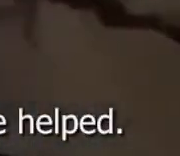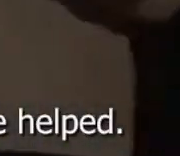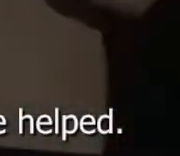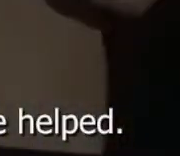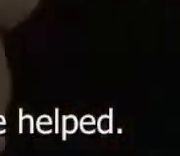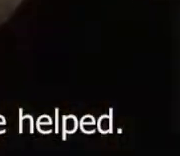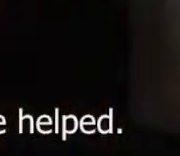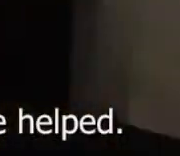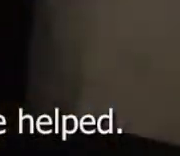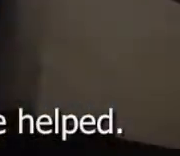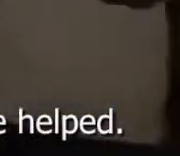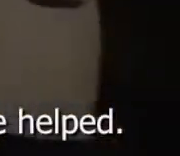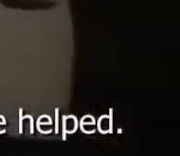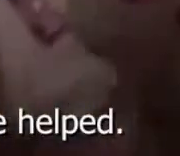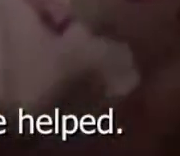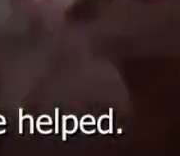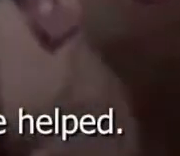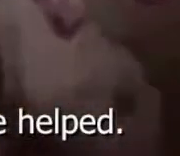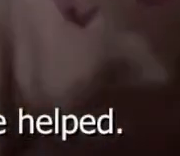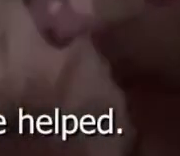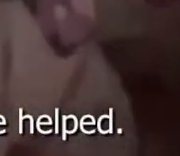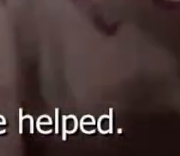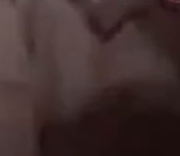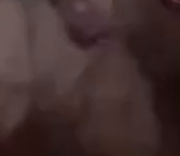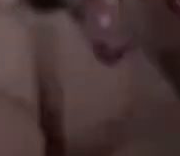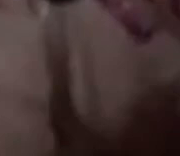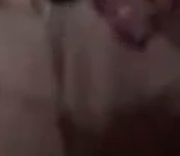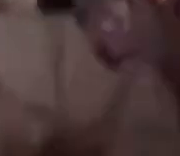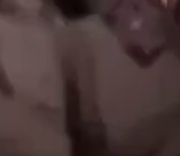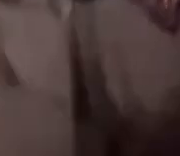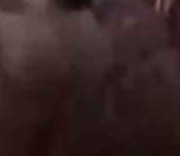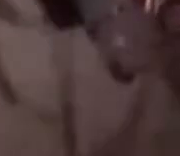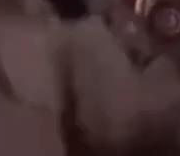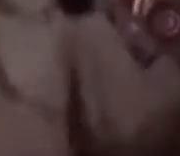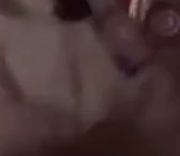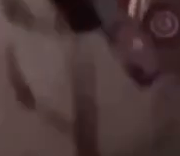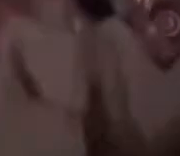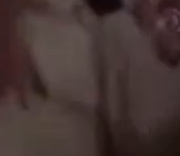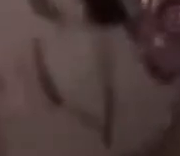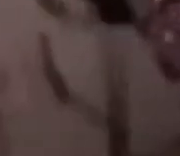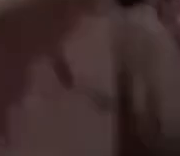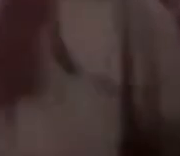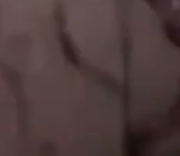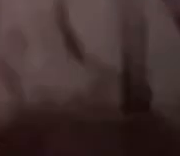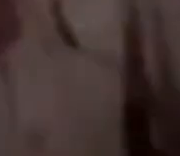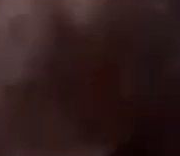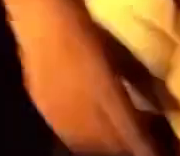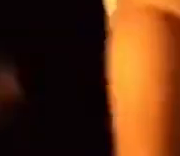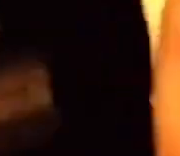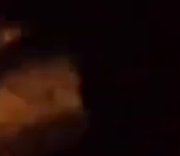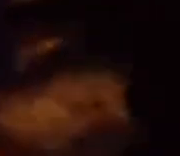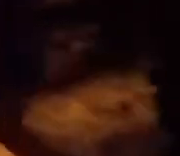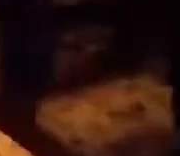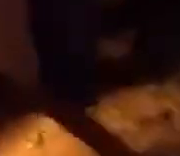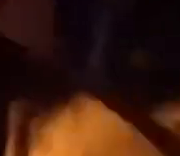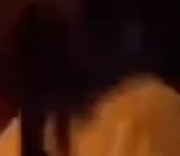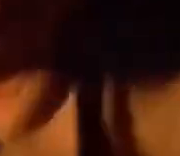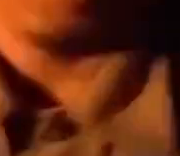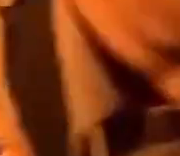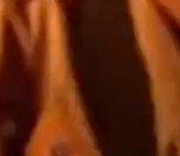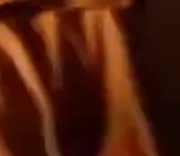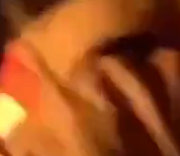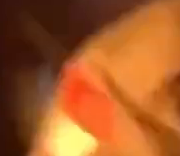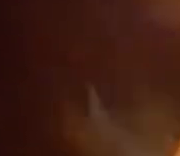warga masyarakat dan korban bencana yang bisa tertolong, berkurang kesedihannya, dan bisa tersenyum kembali.